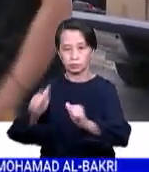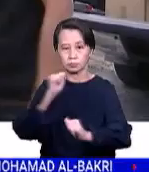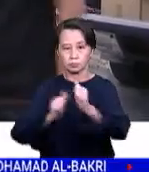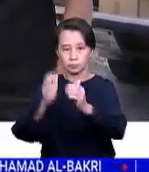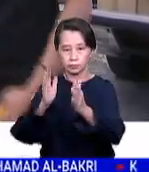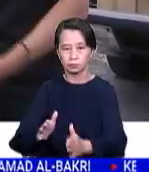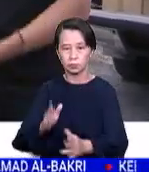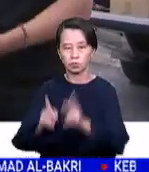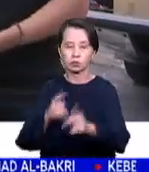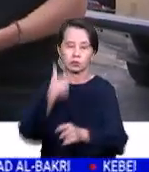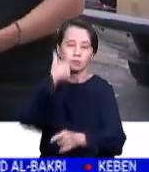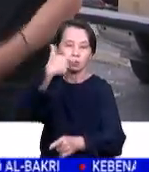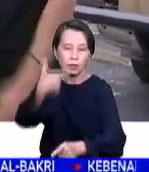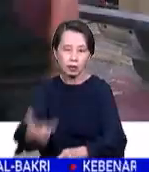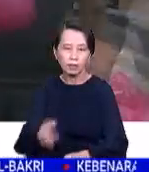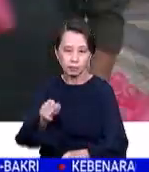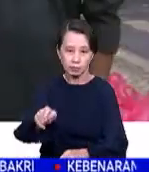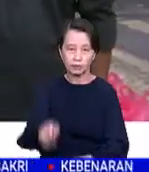seni veteran.